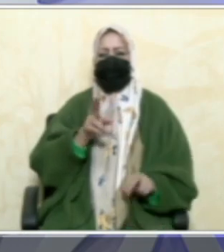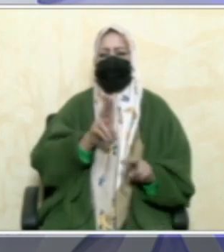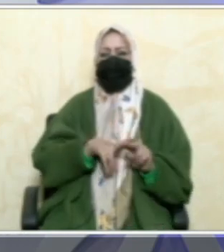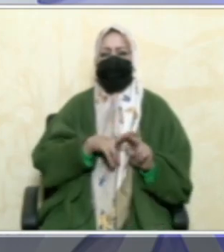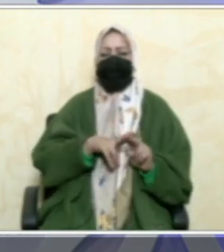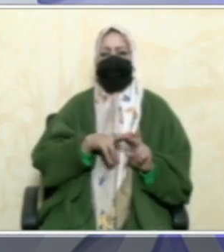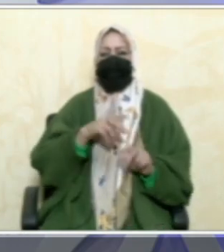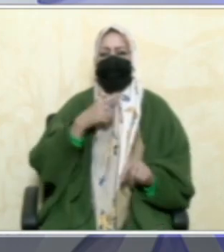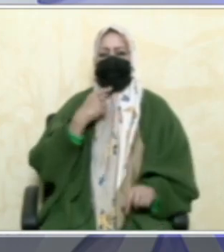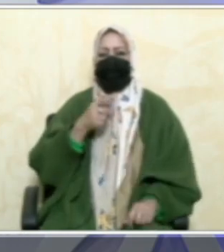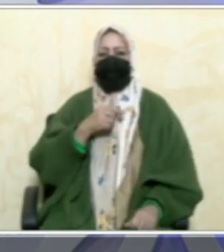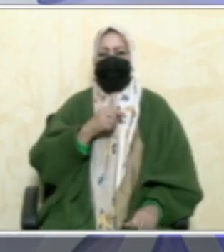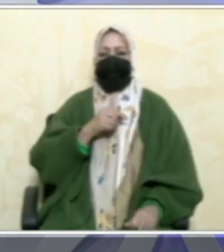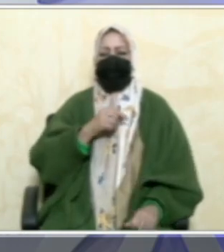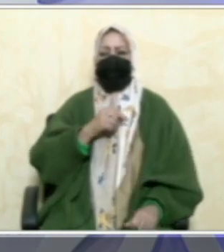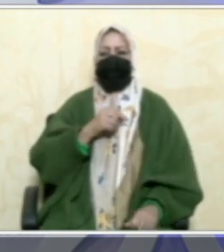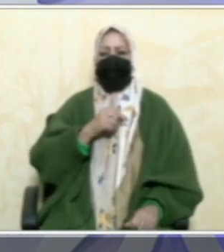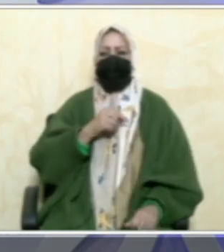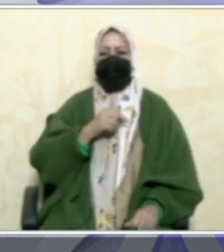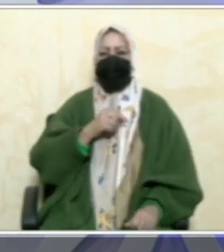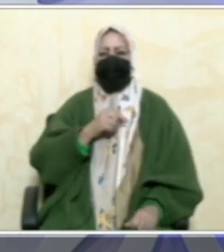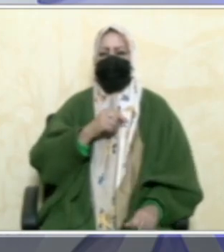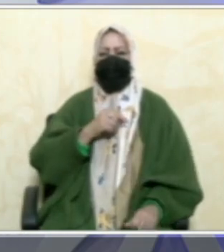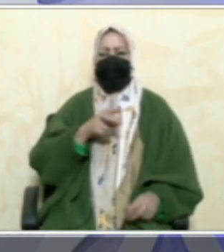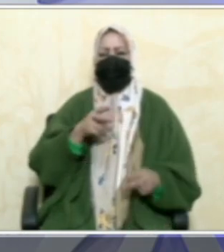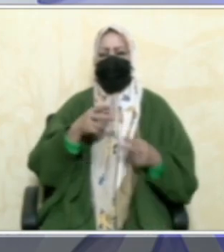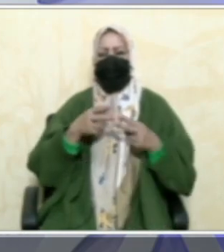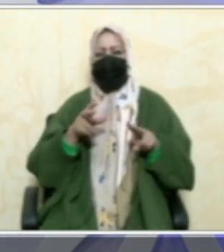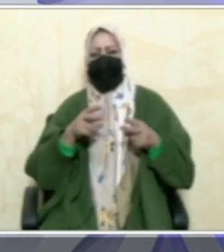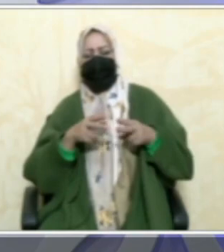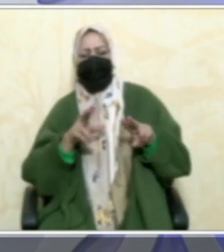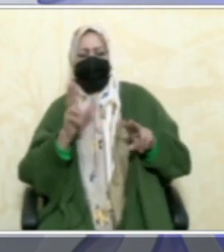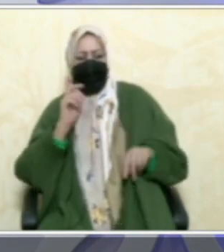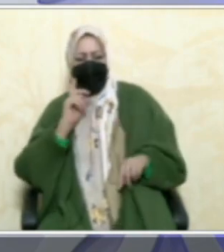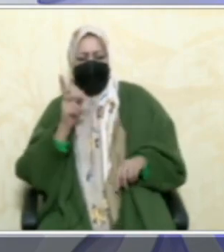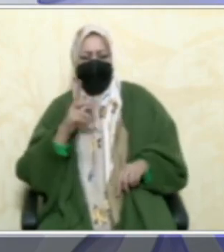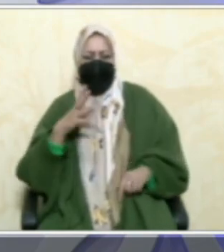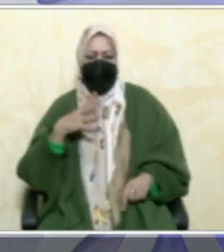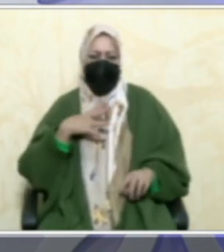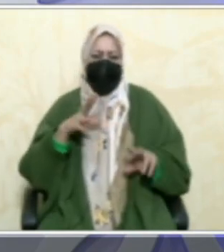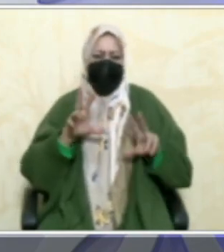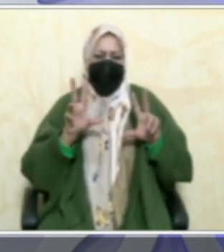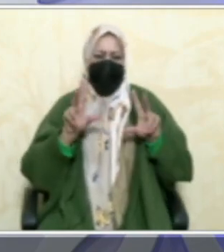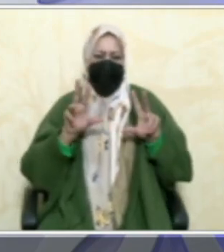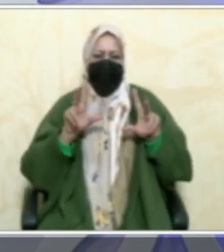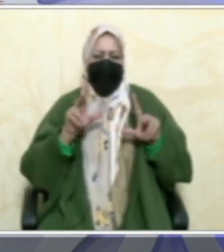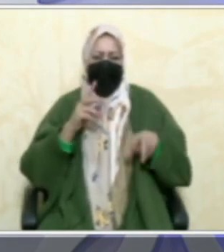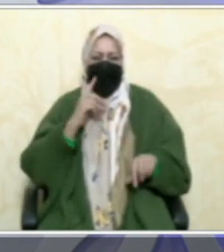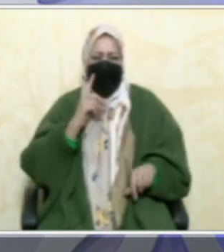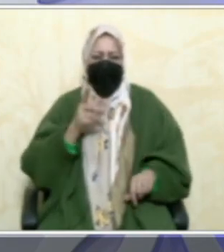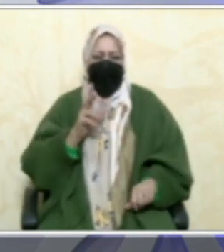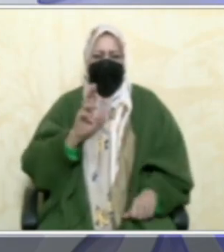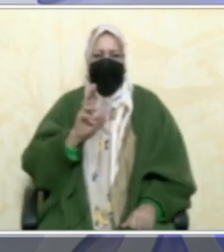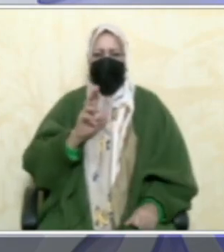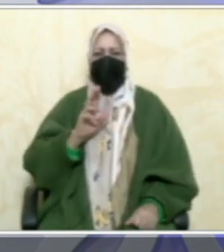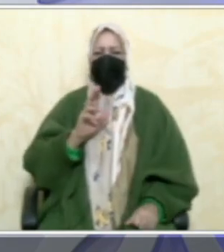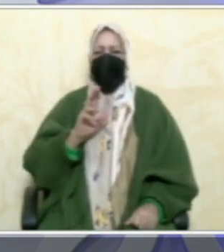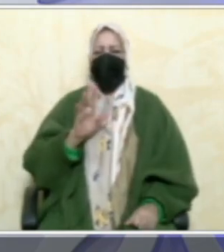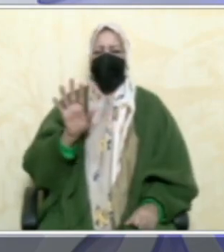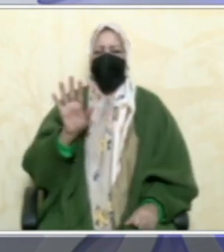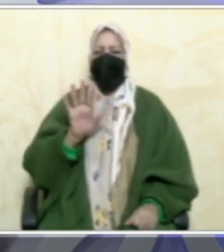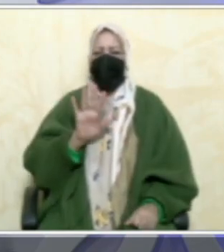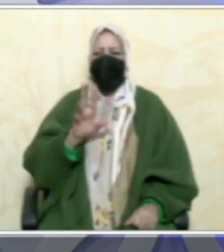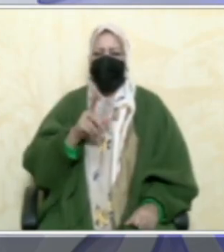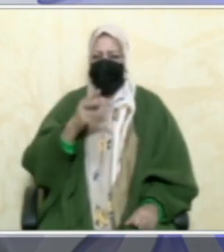حلا ستتكرر، مش عارف الله تو العبارة نسيتها. المهم يسوع الرب هيك حاجة، اطلبوا يسوع الرب ولا